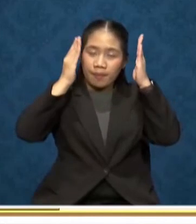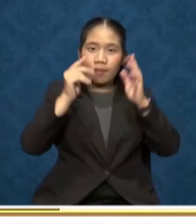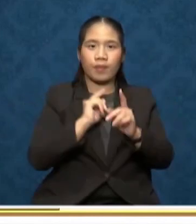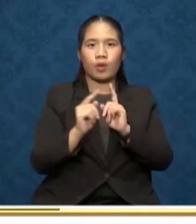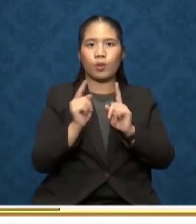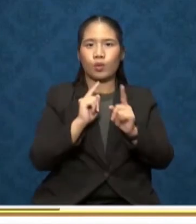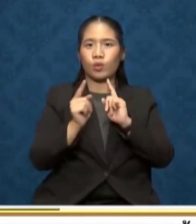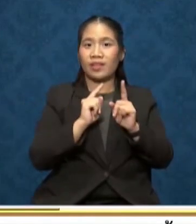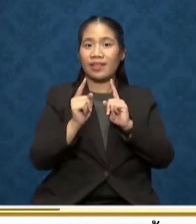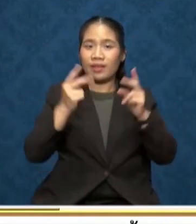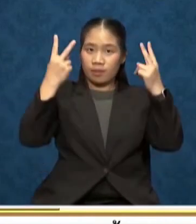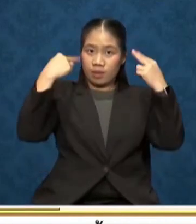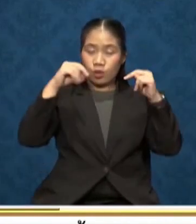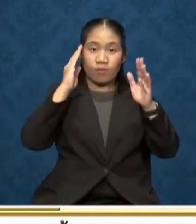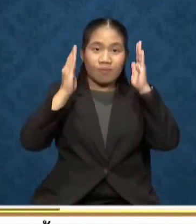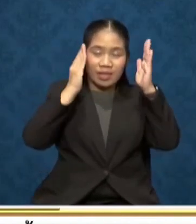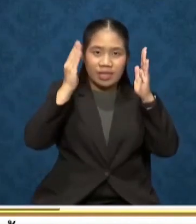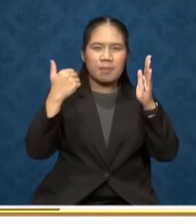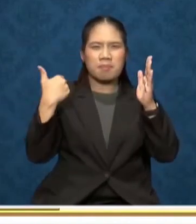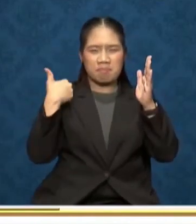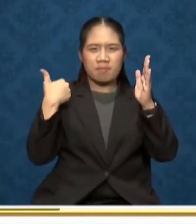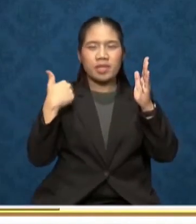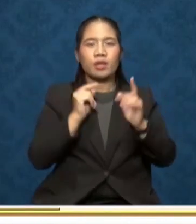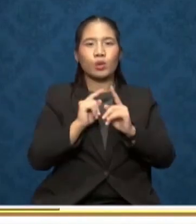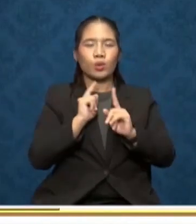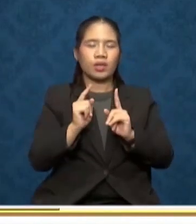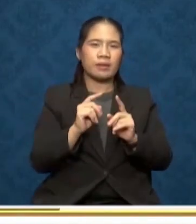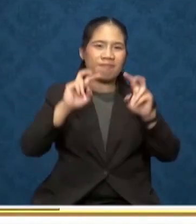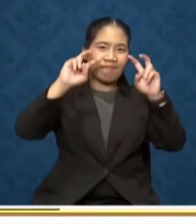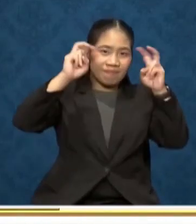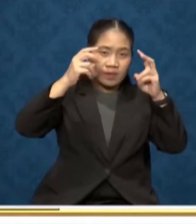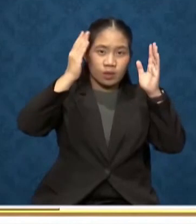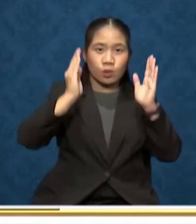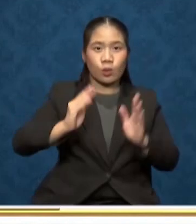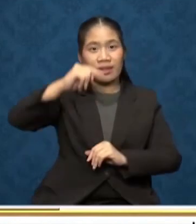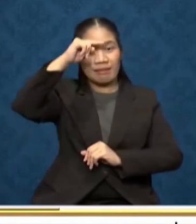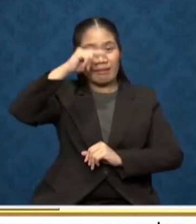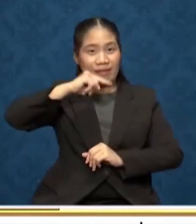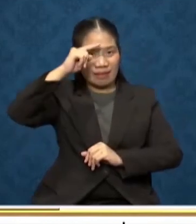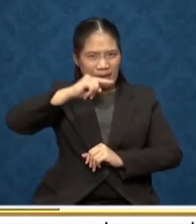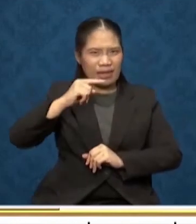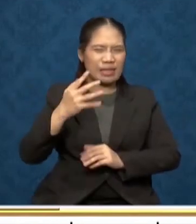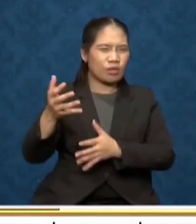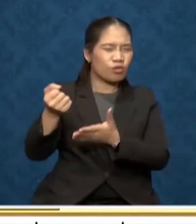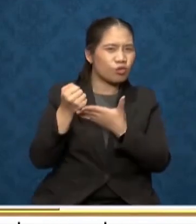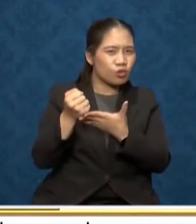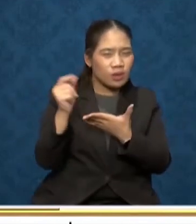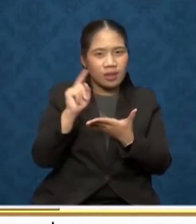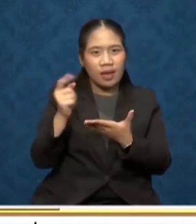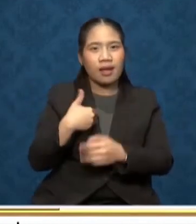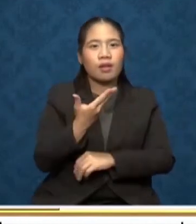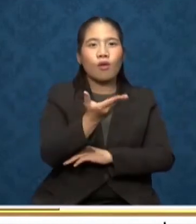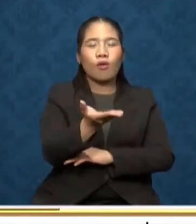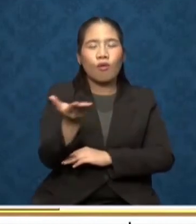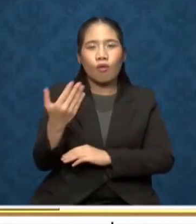ารในข Appิย์ ได้ยิยกประเด็น 100่เหอคนไทยจากเห liberind RMB จึได้ปสารของคาม dynastyท